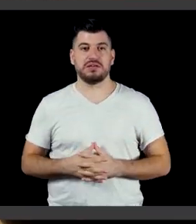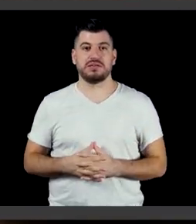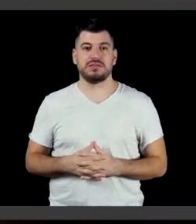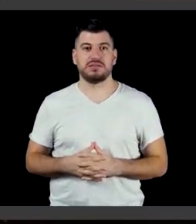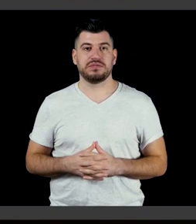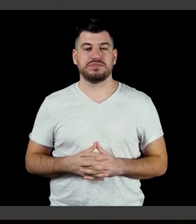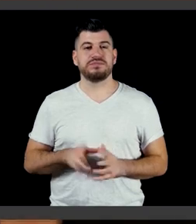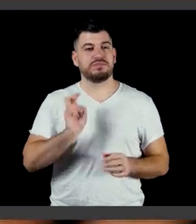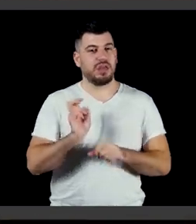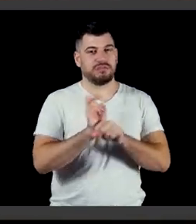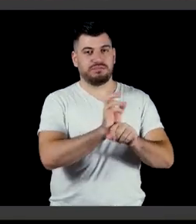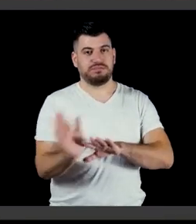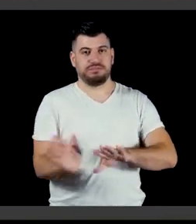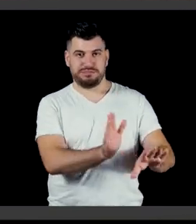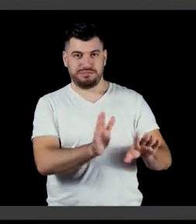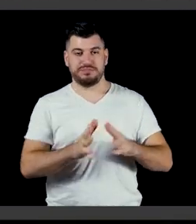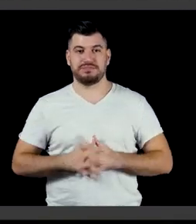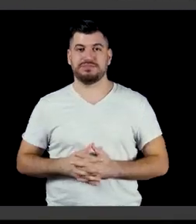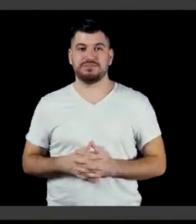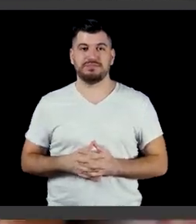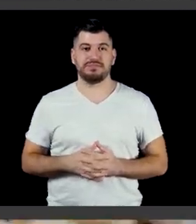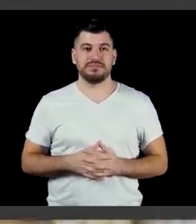Και αφήνω στην άκρη.